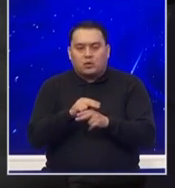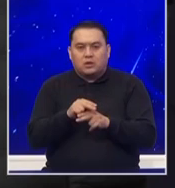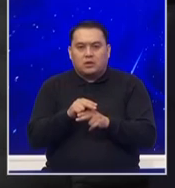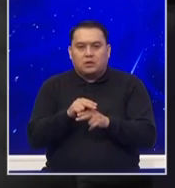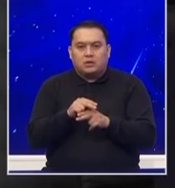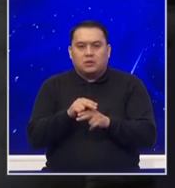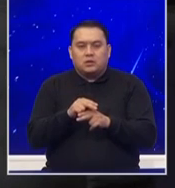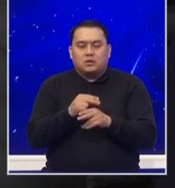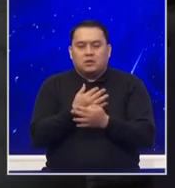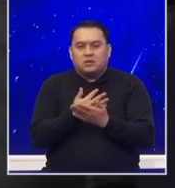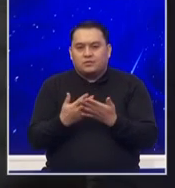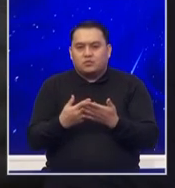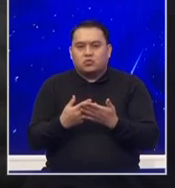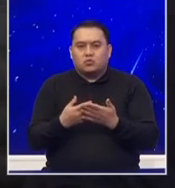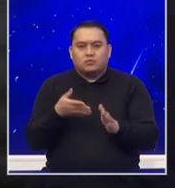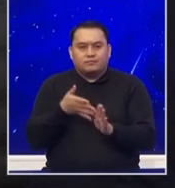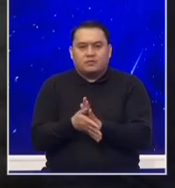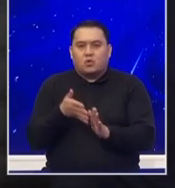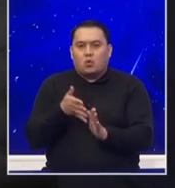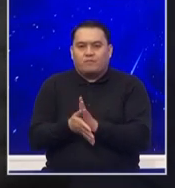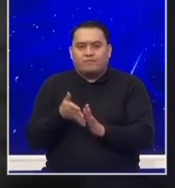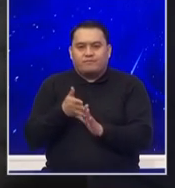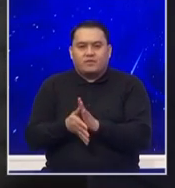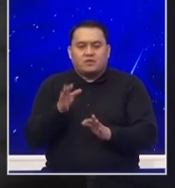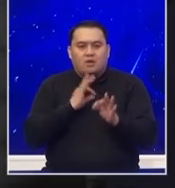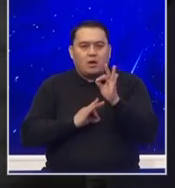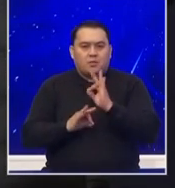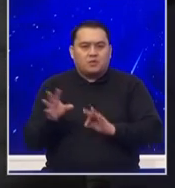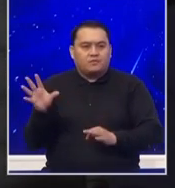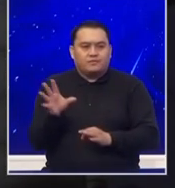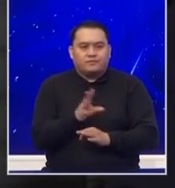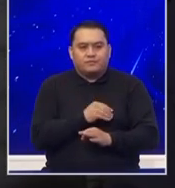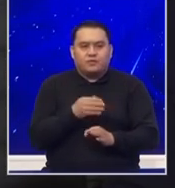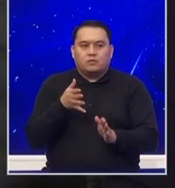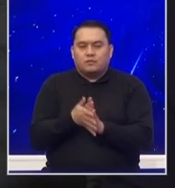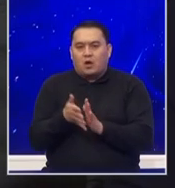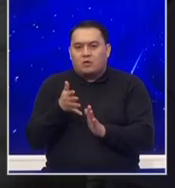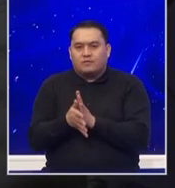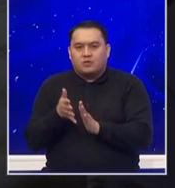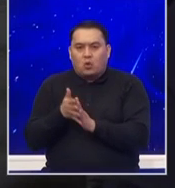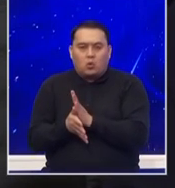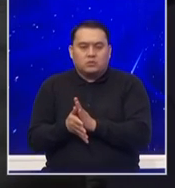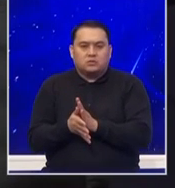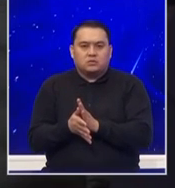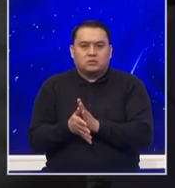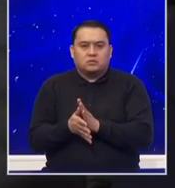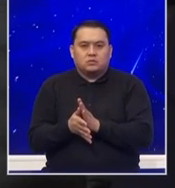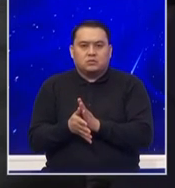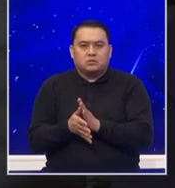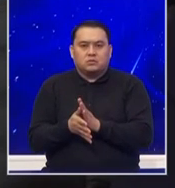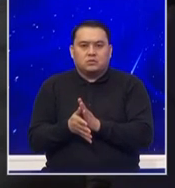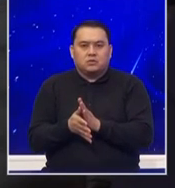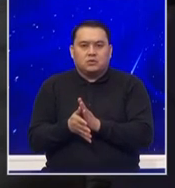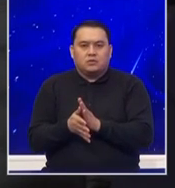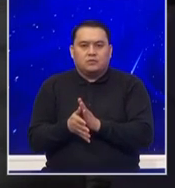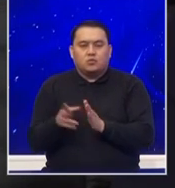ремонта запчасти. Это все валютные, витамины, минеральные комплексы, опять-таки это расчет не в национальной валюте,